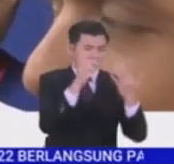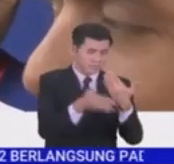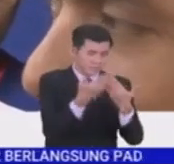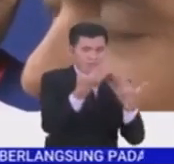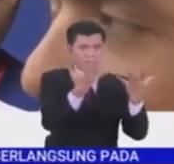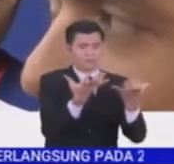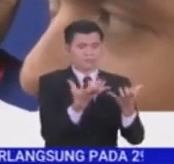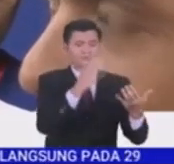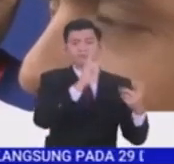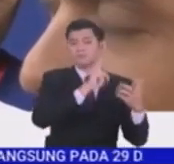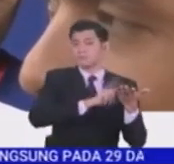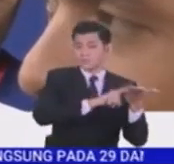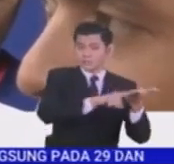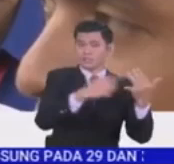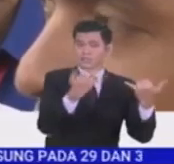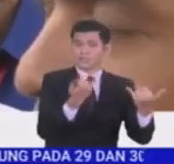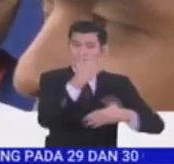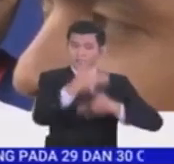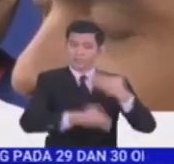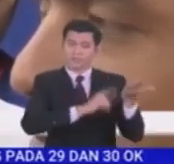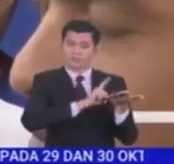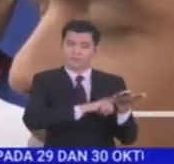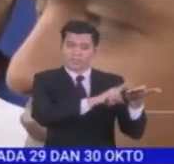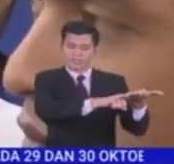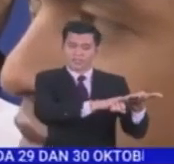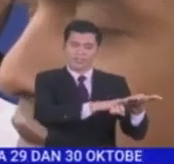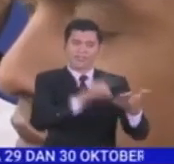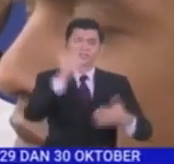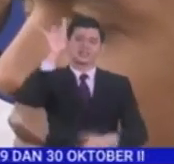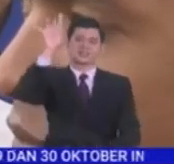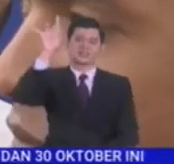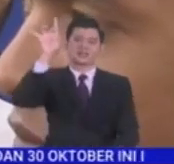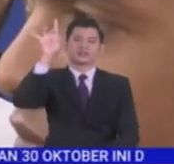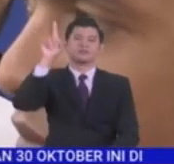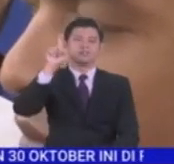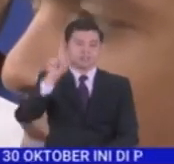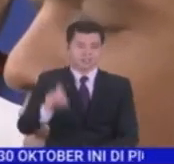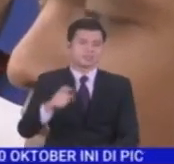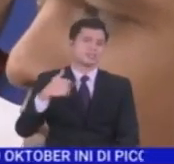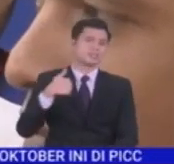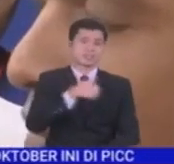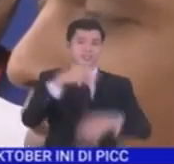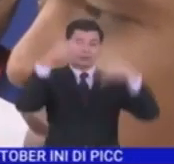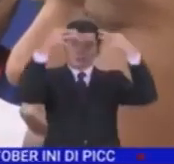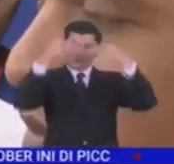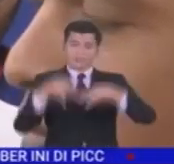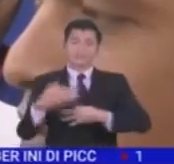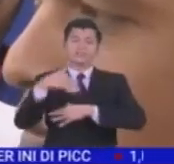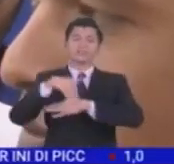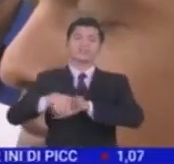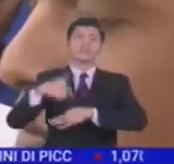perbincangan, insyaAllah dalam waktu terdekat pasti kita akan putuskan, sebab lepas kita